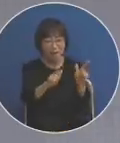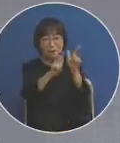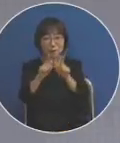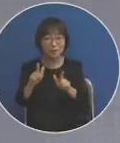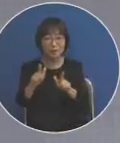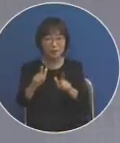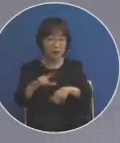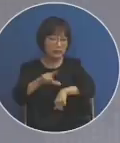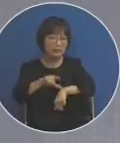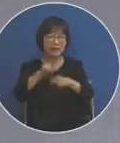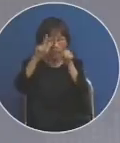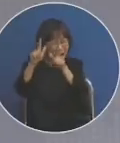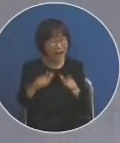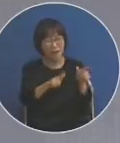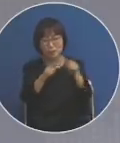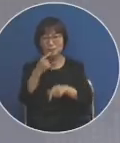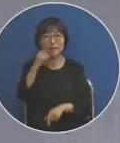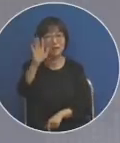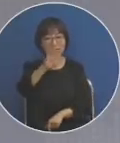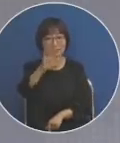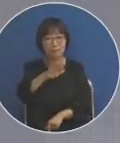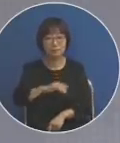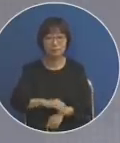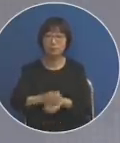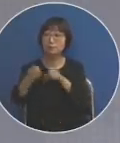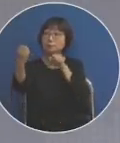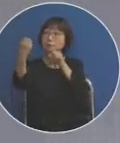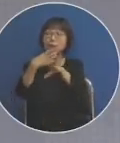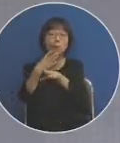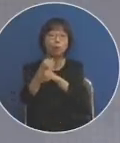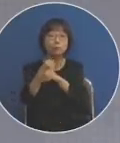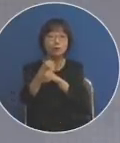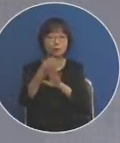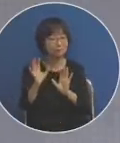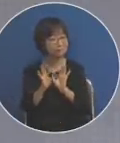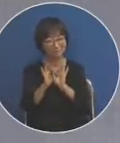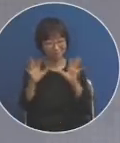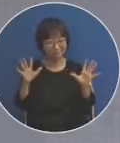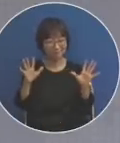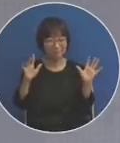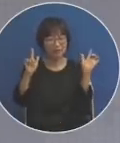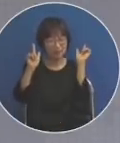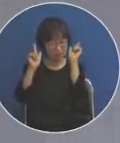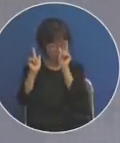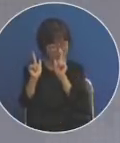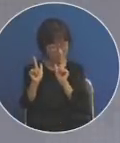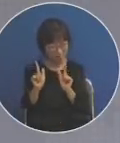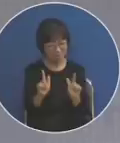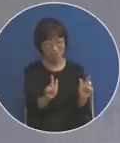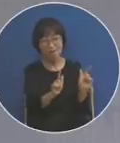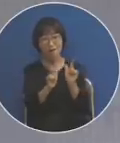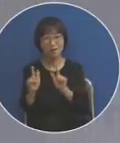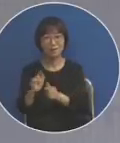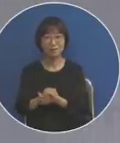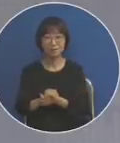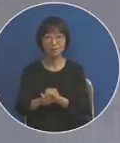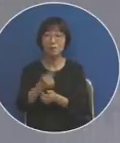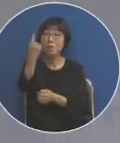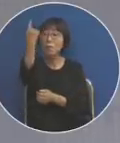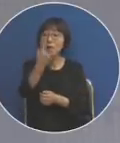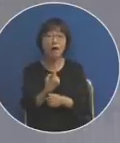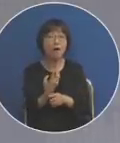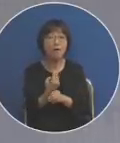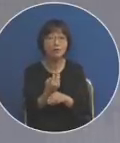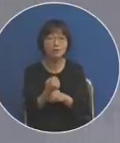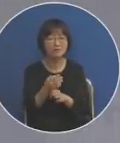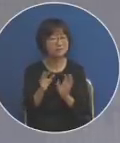언제 응답 오느냐 상관없습니다. When does answers come? It doesn't matter. 종일 종야입니다. Because it's all night and all day. 언제 오십니까? 상관없습니다. When does he come?